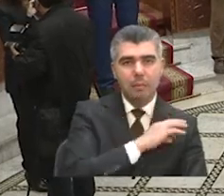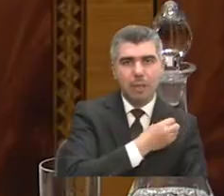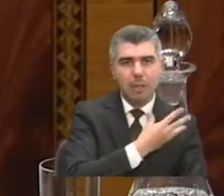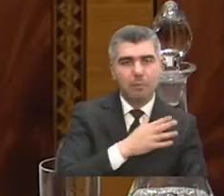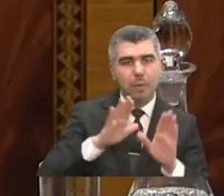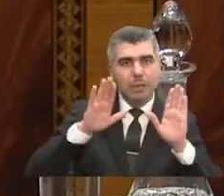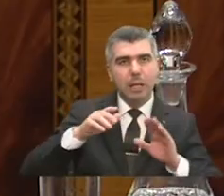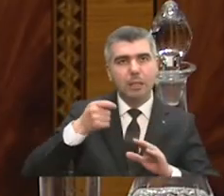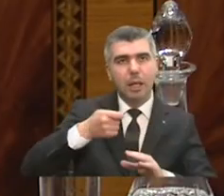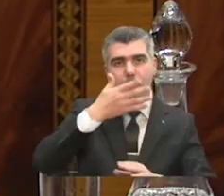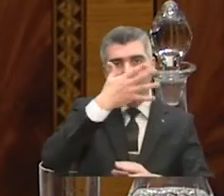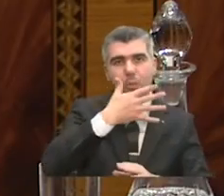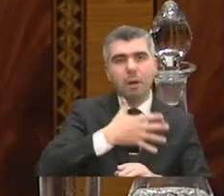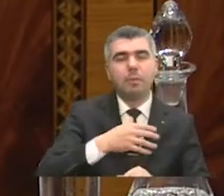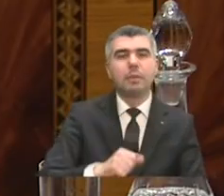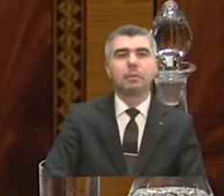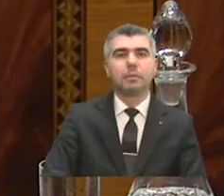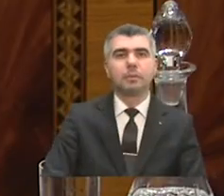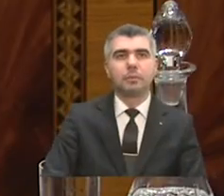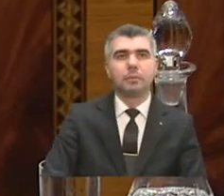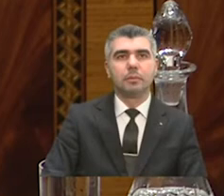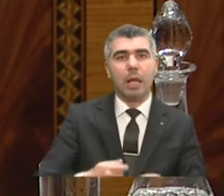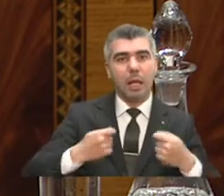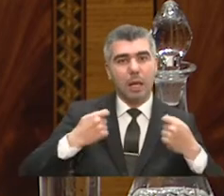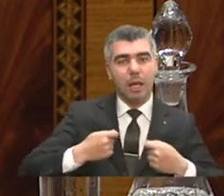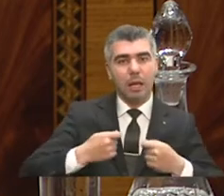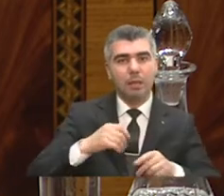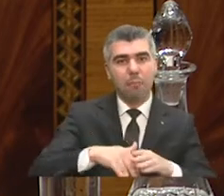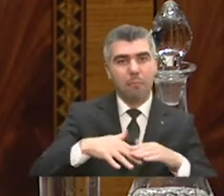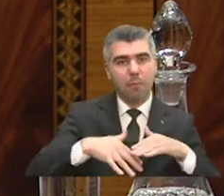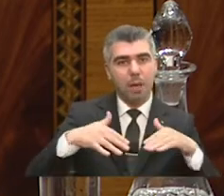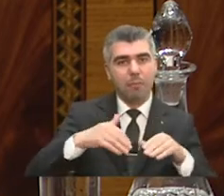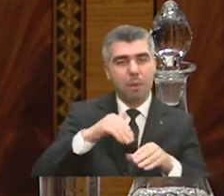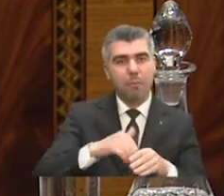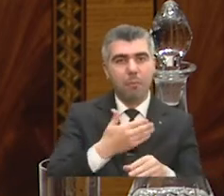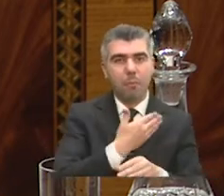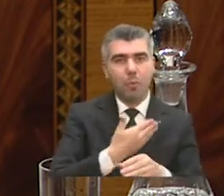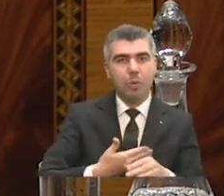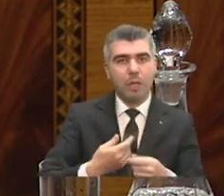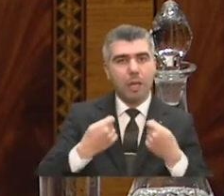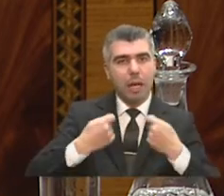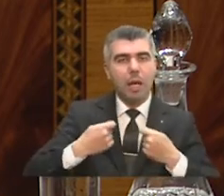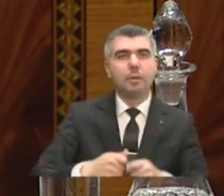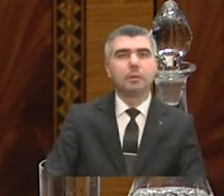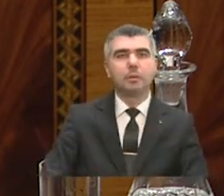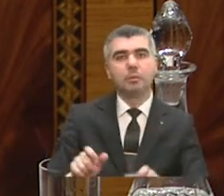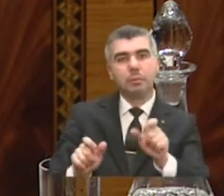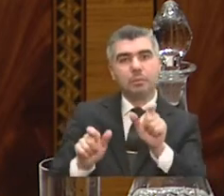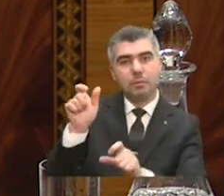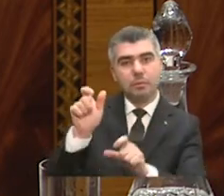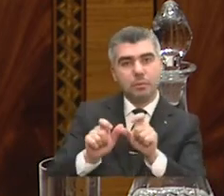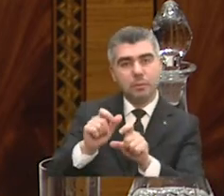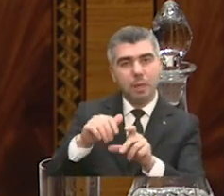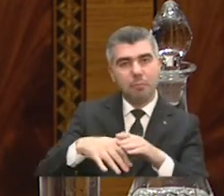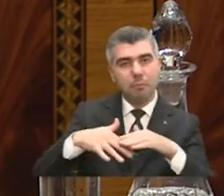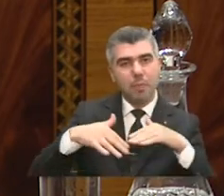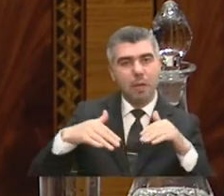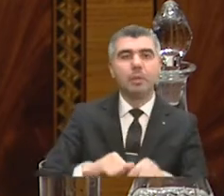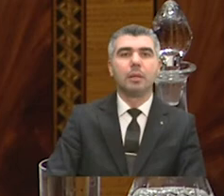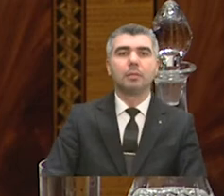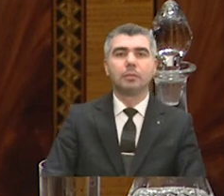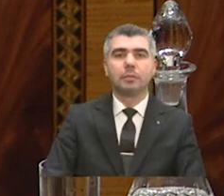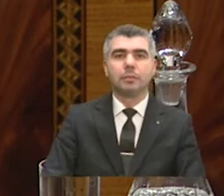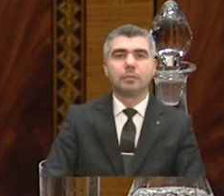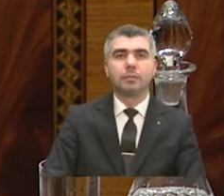Au nom de Dieu miséricordieux, Monsieur le Président de la Chambre des représentants, Monsieur le Président de la Chambre